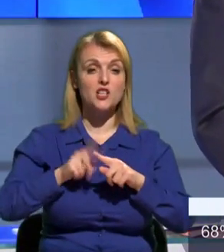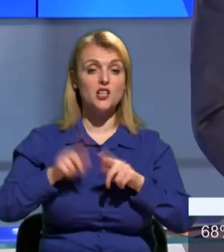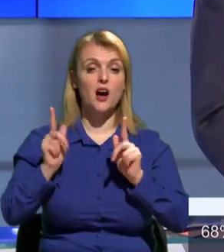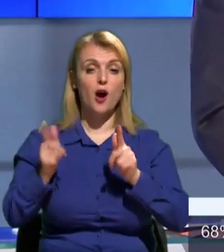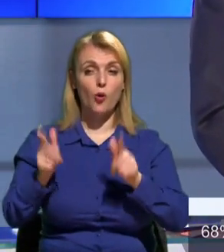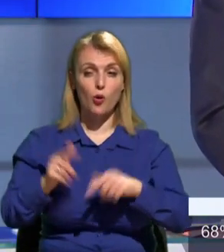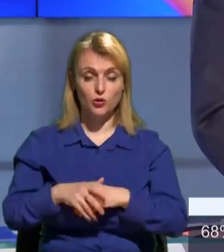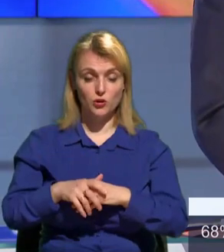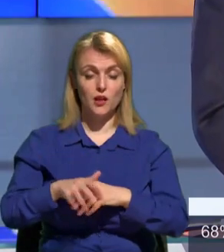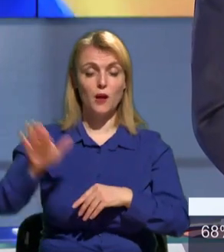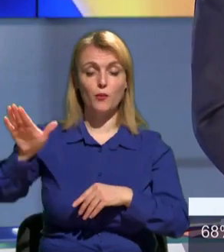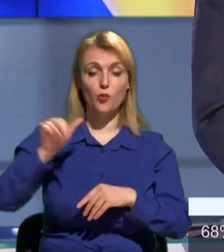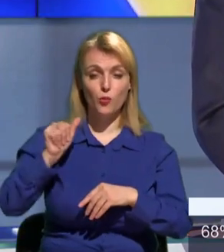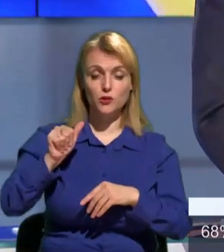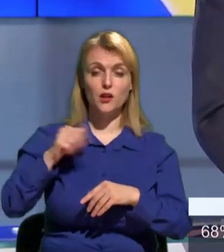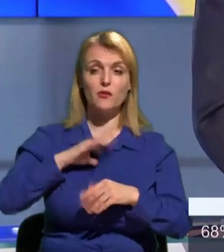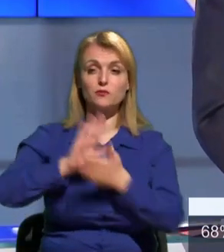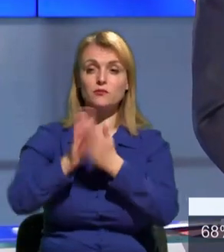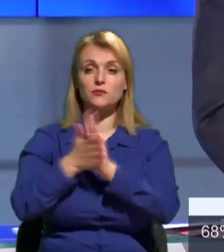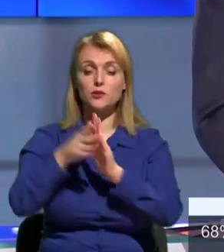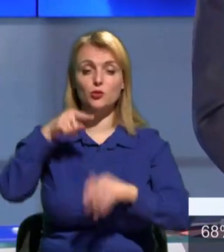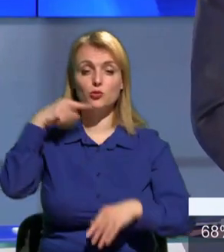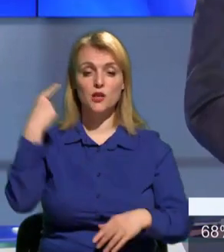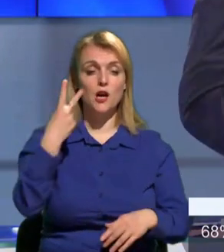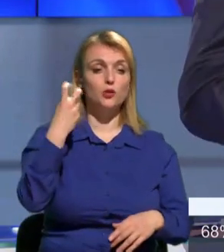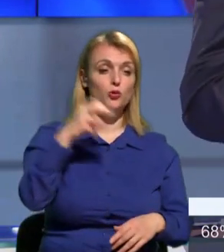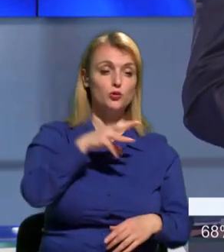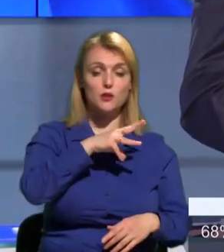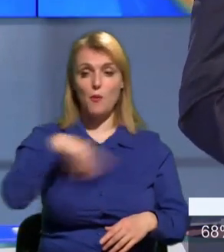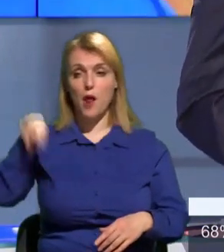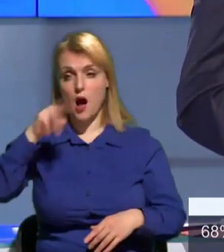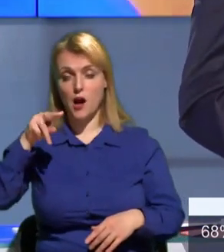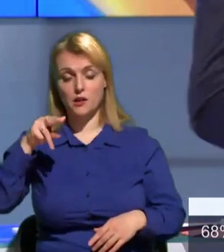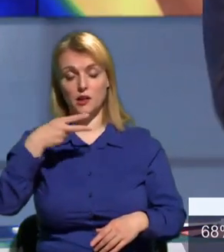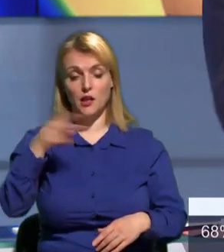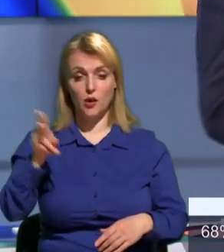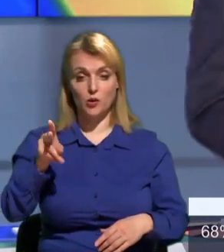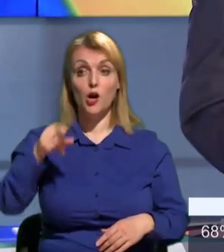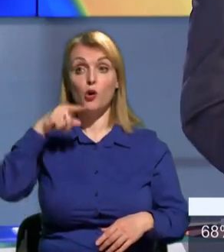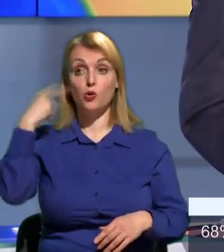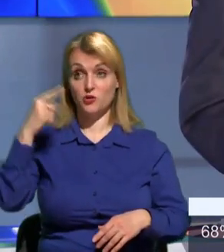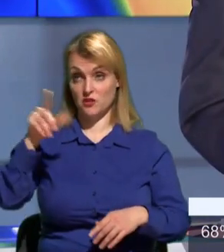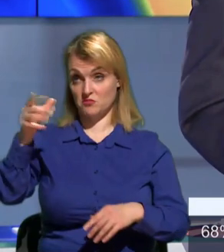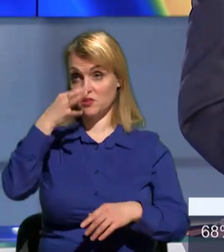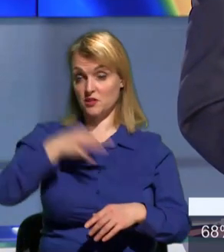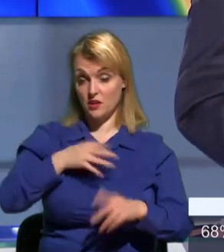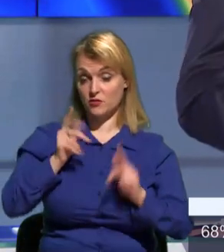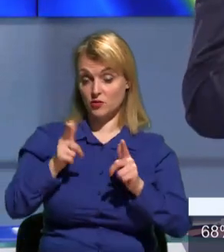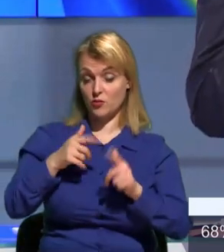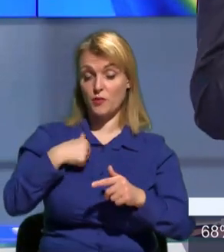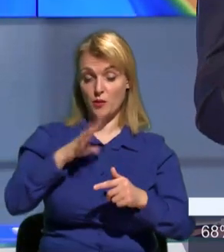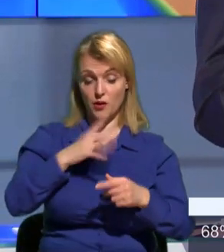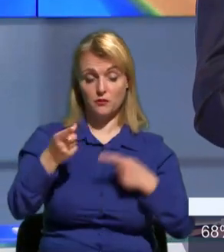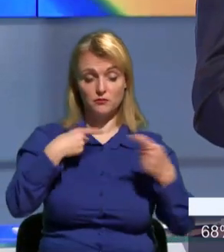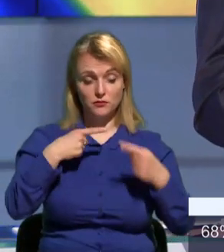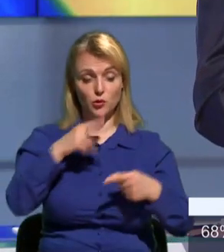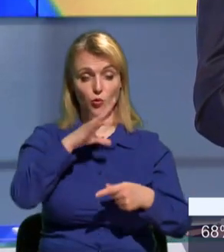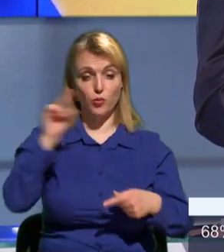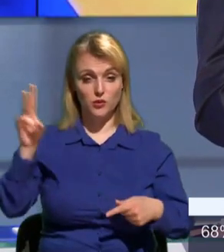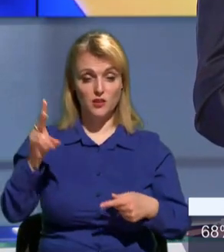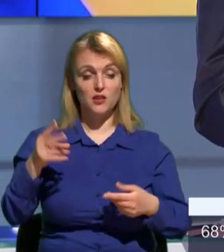din partea Federației Ruse de 200 milioane de euro. Federația Rusă a menționat că este gata și am avut discuții cu domnul Putin să ne ofere